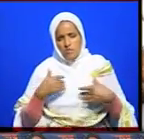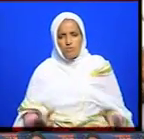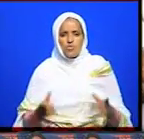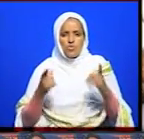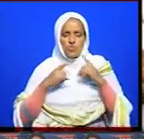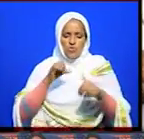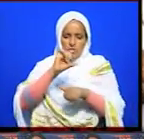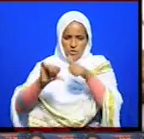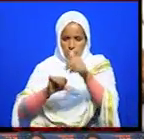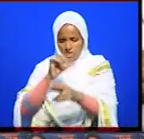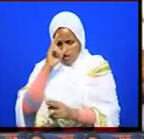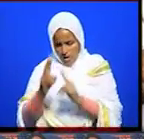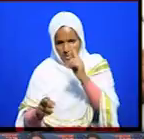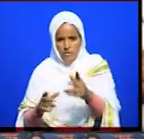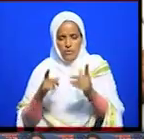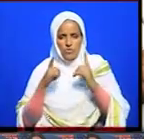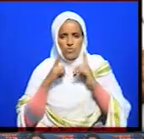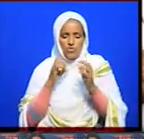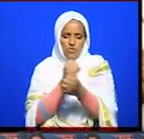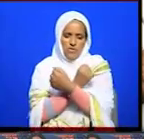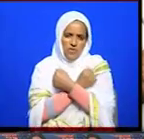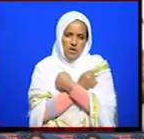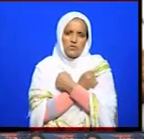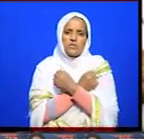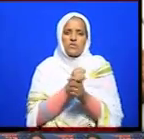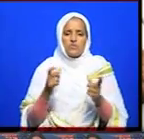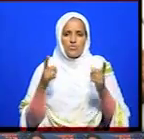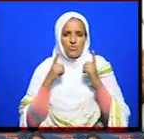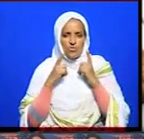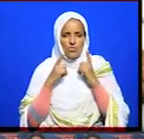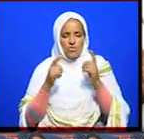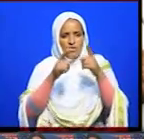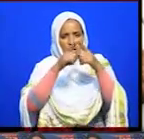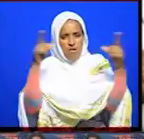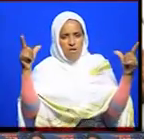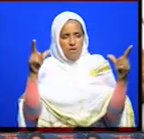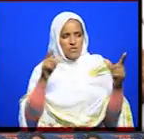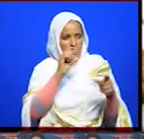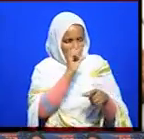የምንኖር ተዋደን እንጣላ ተፈቃቅረን